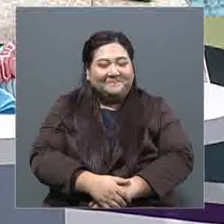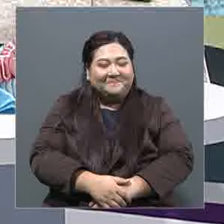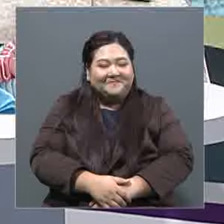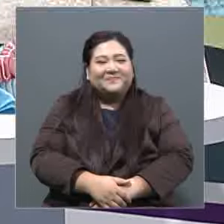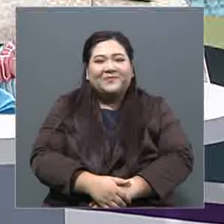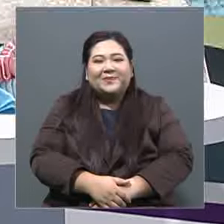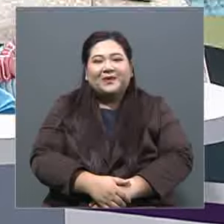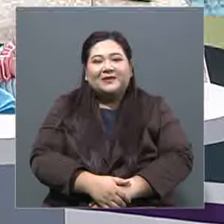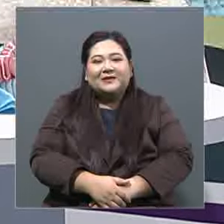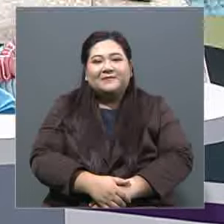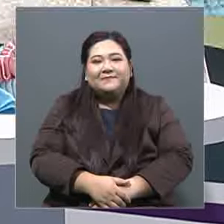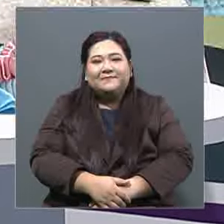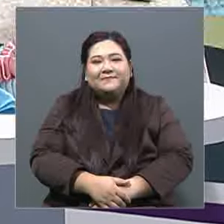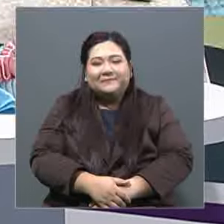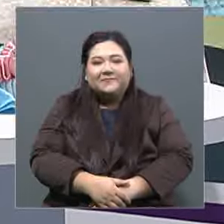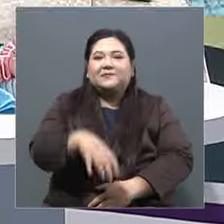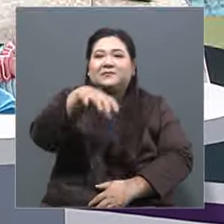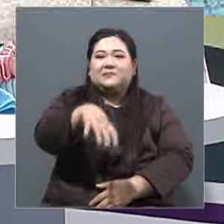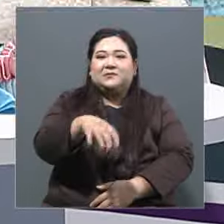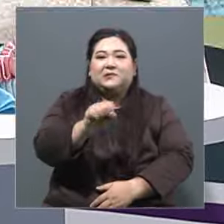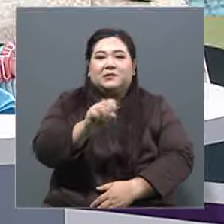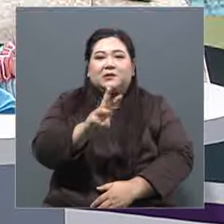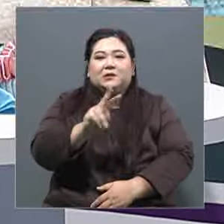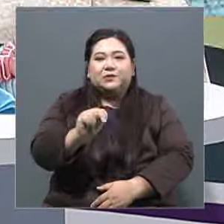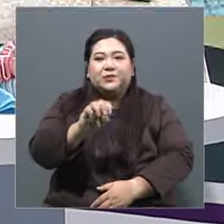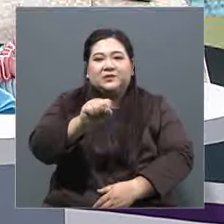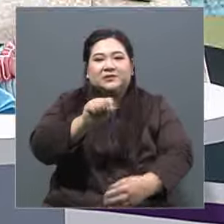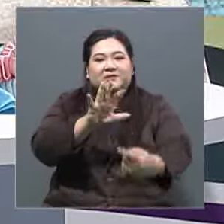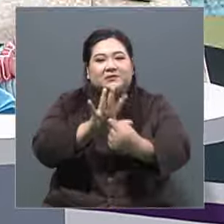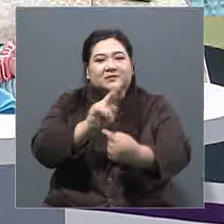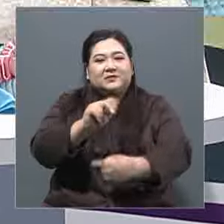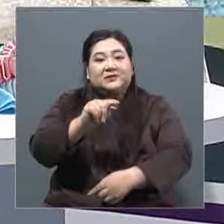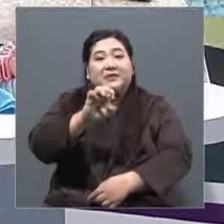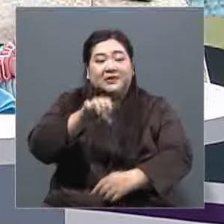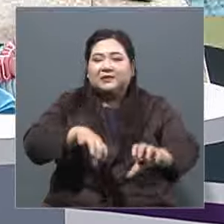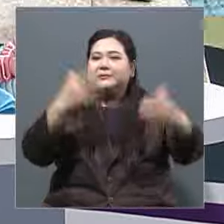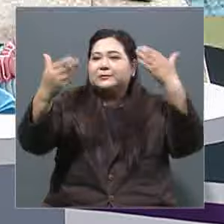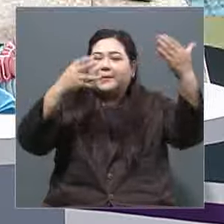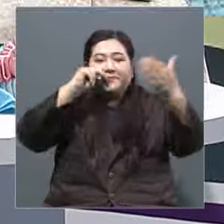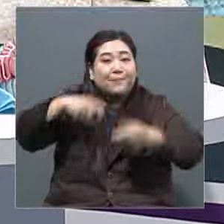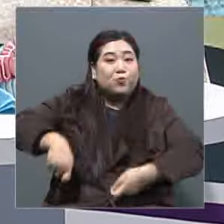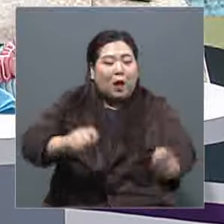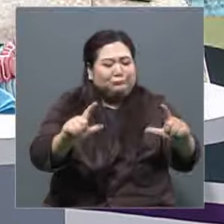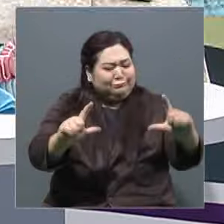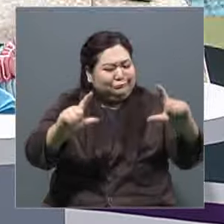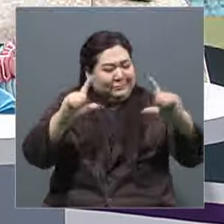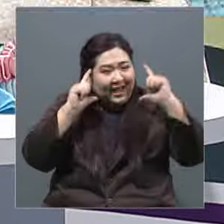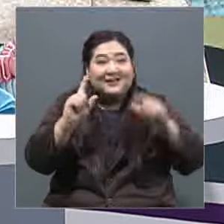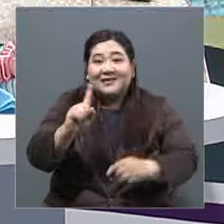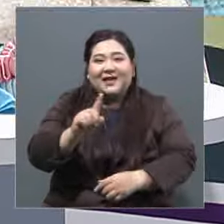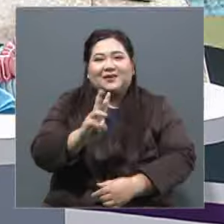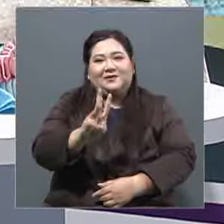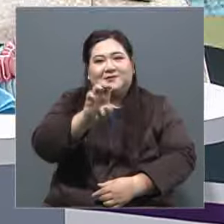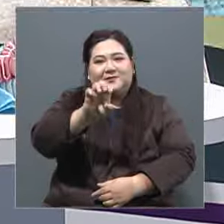คไปดูอีกหนจุดที่สวนสันติชัยปราการนะคะก็มีการจัดงานสงกรานต์อย่างยิ่งใหญ่นะคะสงกรานต์วิสุทธิ์กษัตริย์ที่นี่เป็น